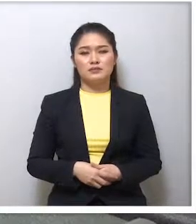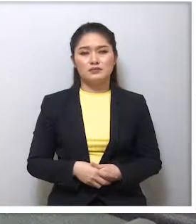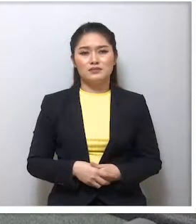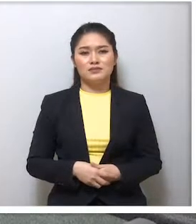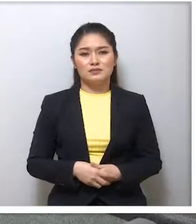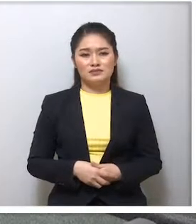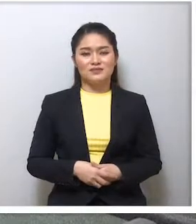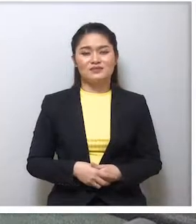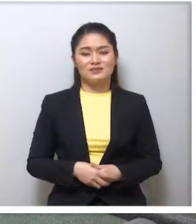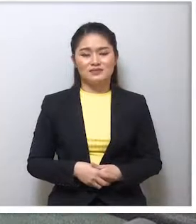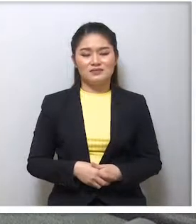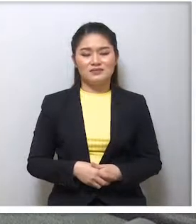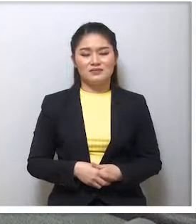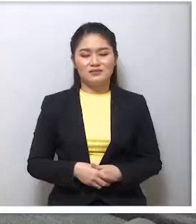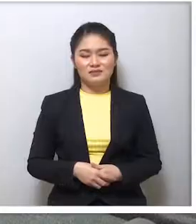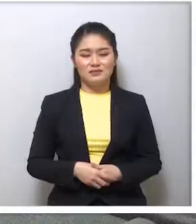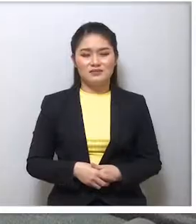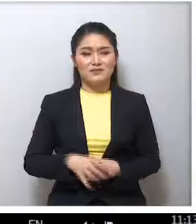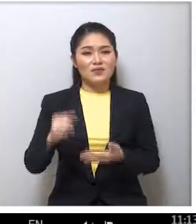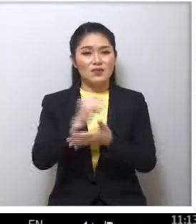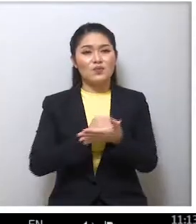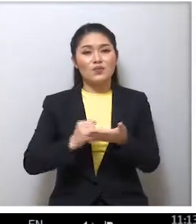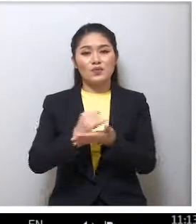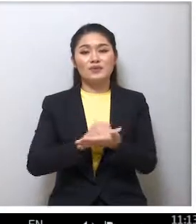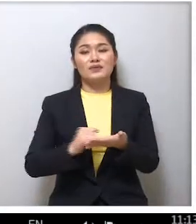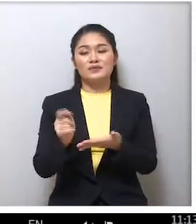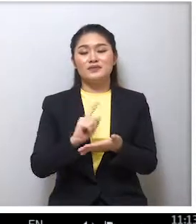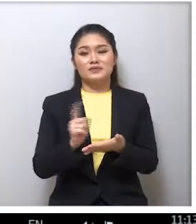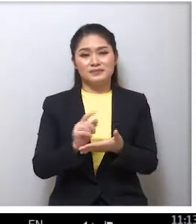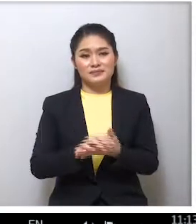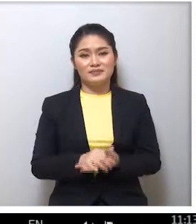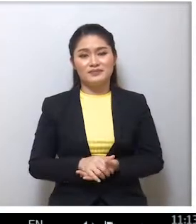ตัวไซเลนเดอร์เนี่ยวาดลงไป